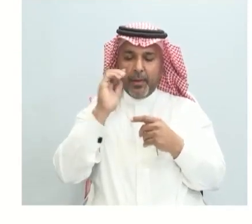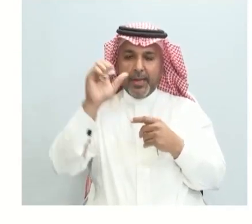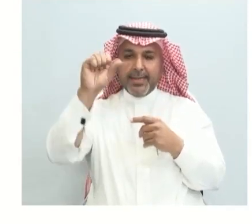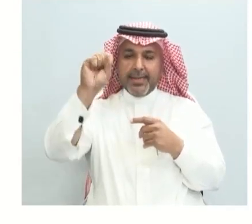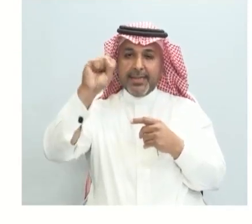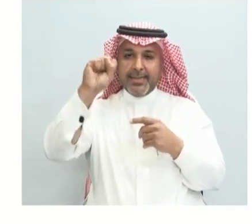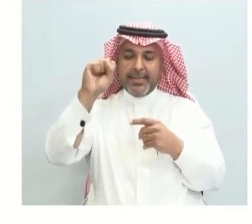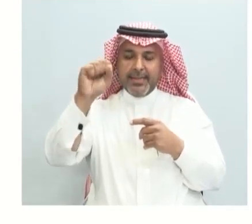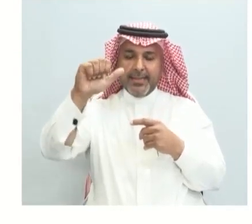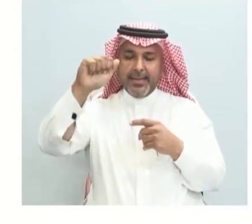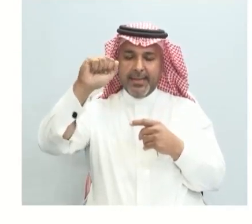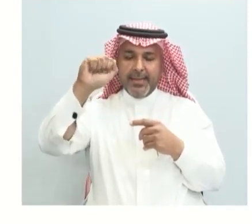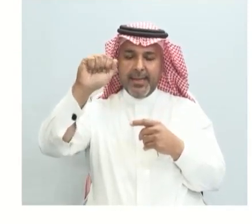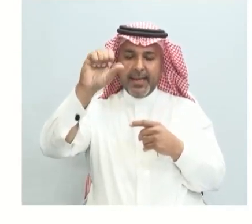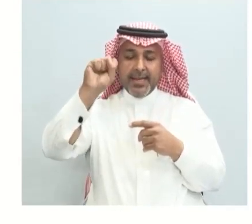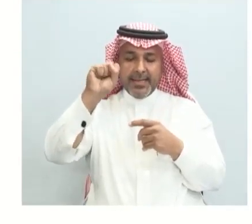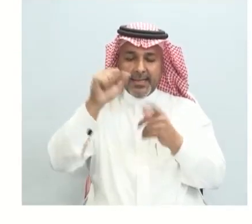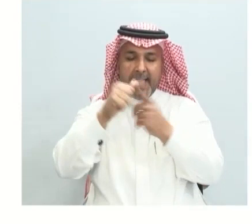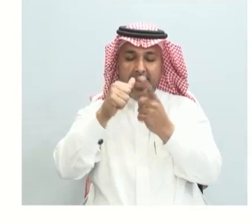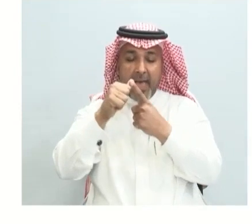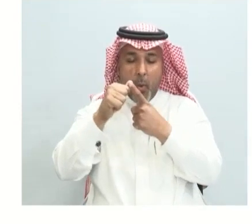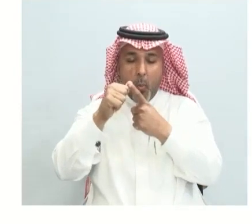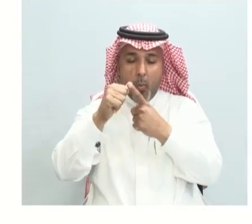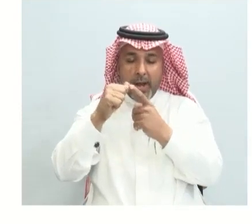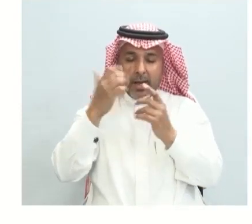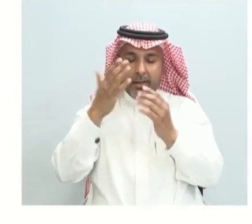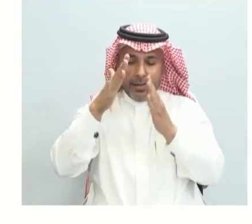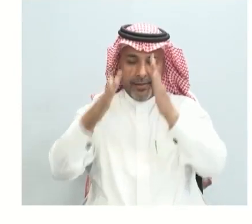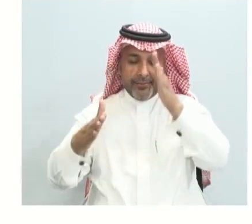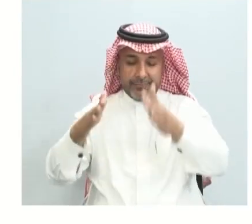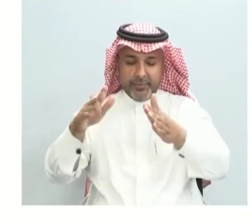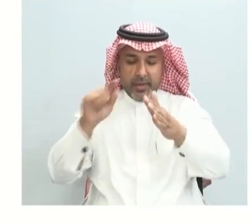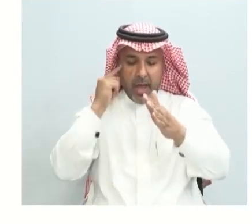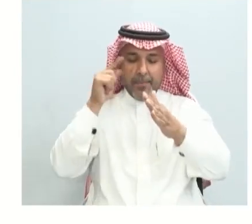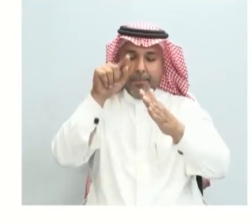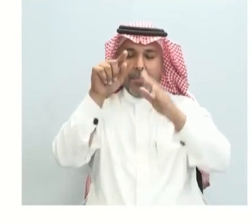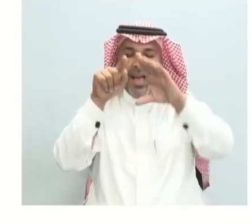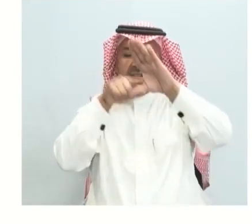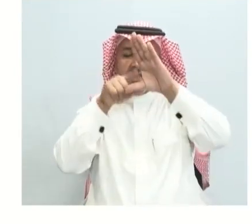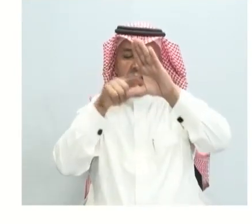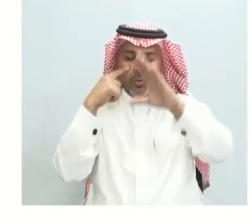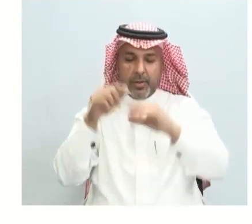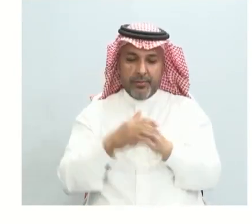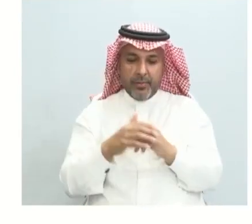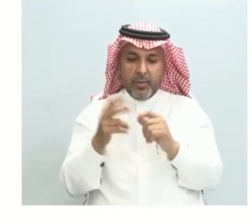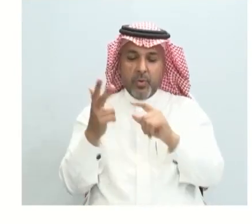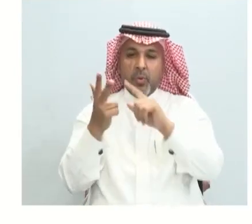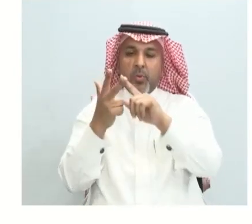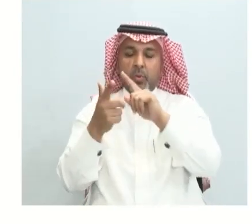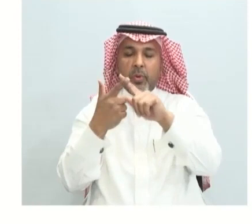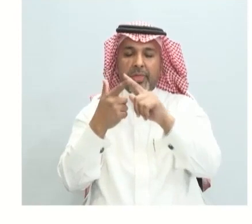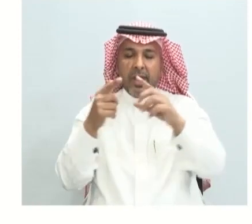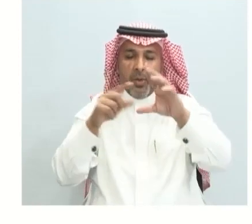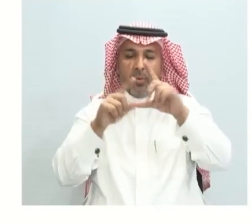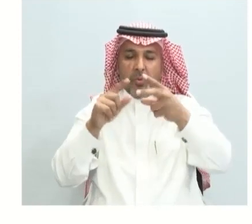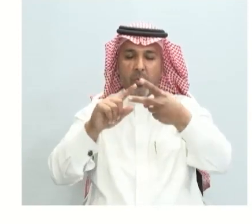بينهما والحاله الثانيه هي حاله اس اس اس اللي هي انه يعطيني الاضلاع الثلاثه ويطلب مني اني اجيب الزوايا